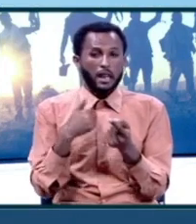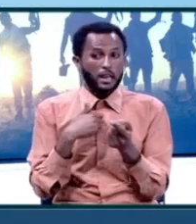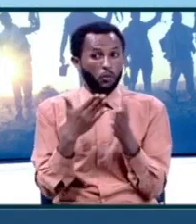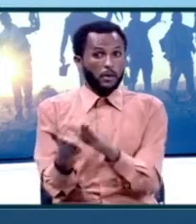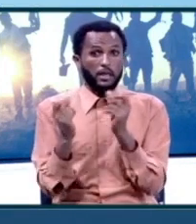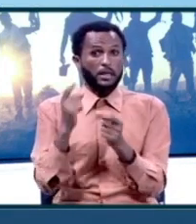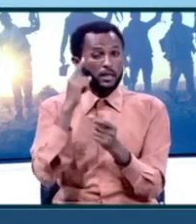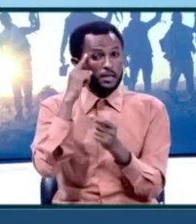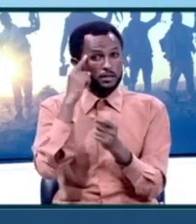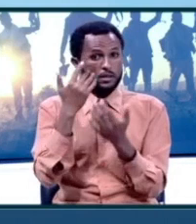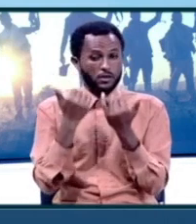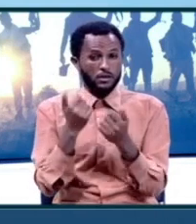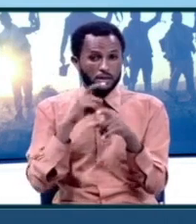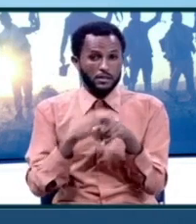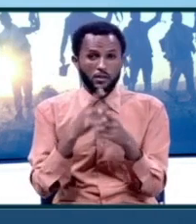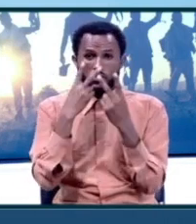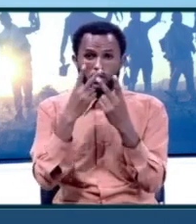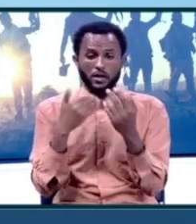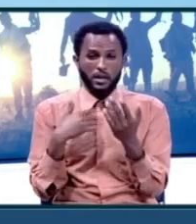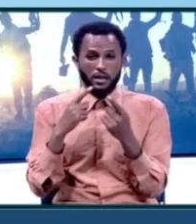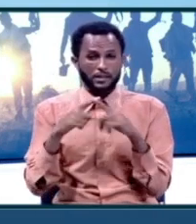እዩ ኣብዚ ህዚ ሰዓት ንሪኦ ኣለና ግን